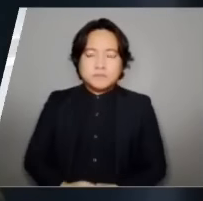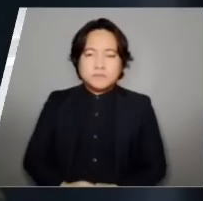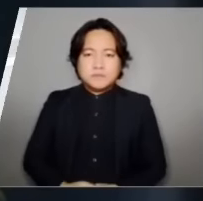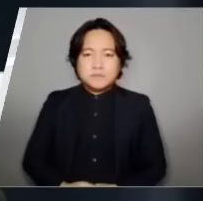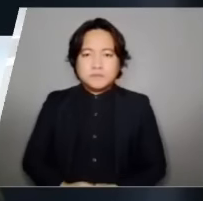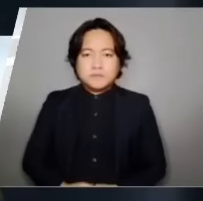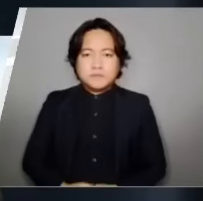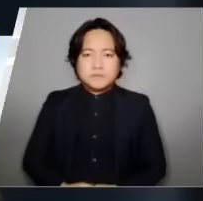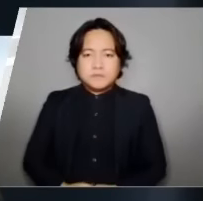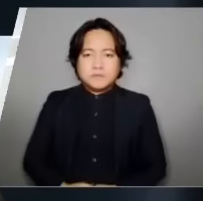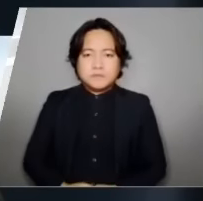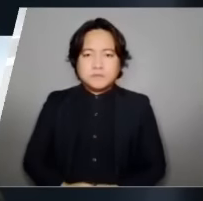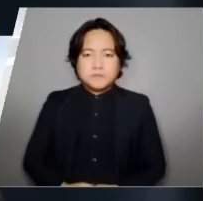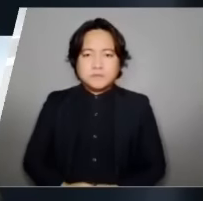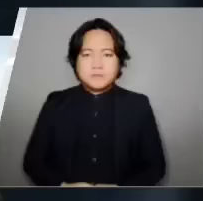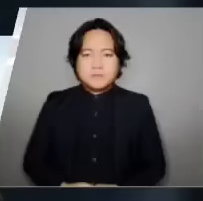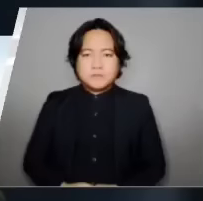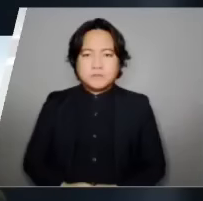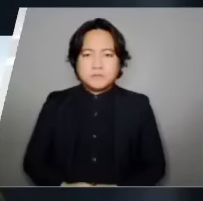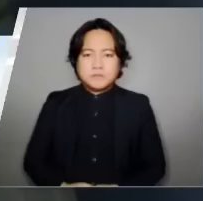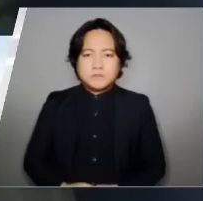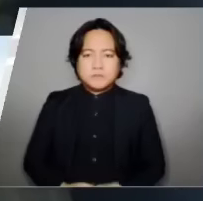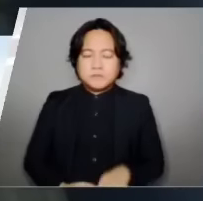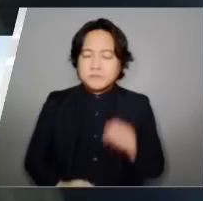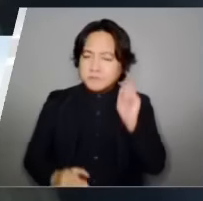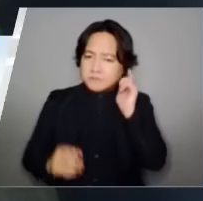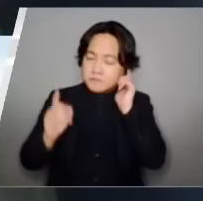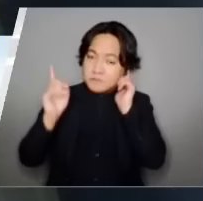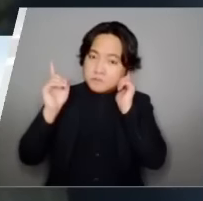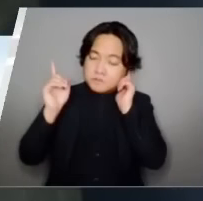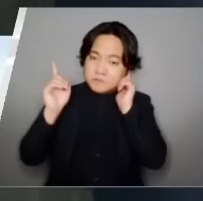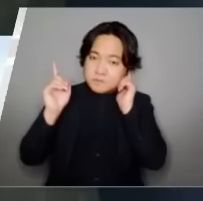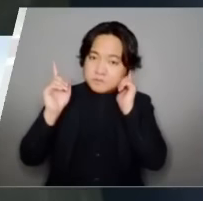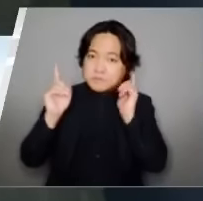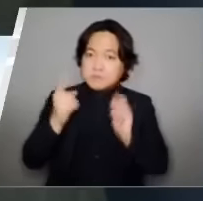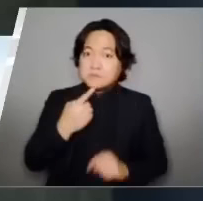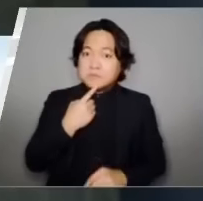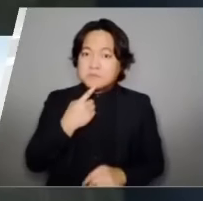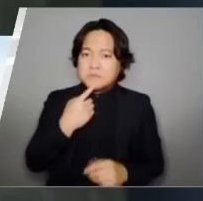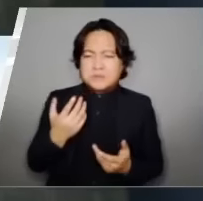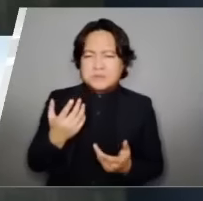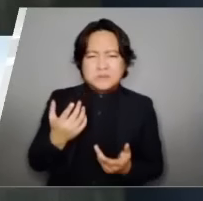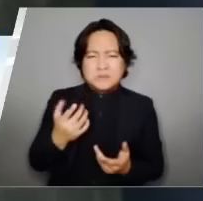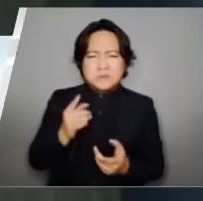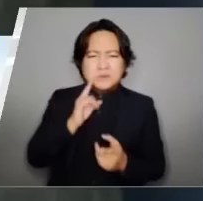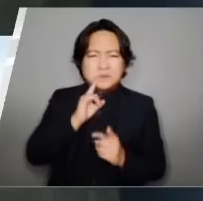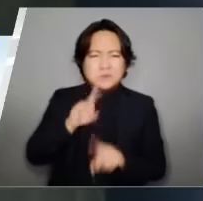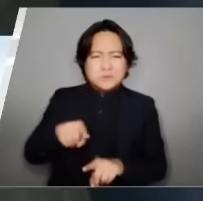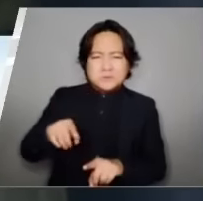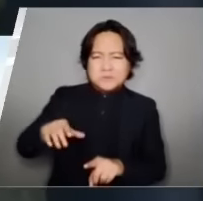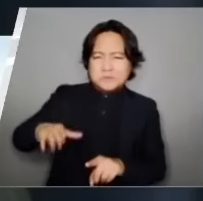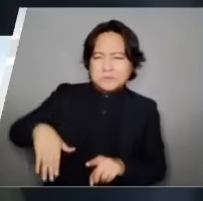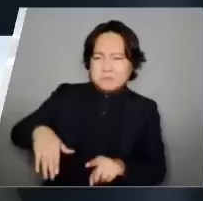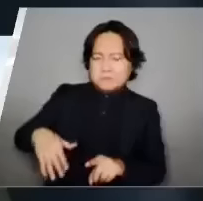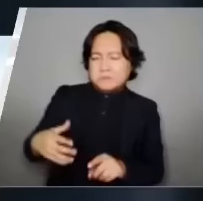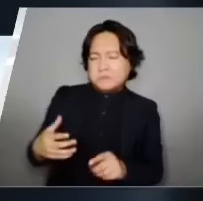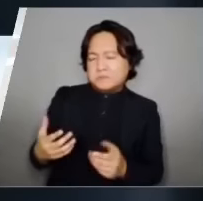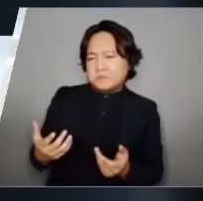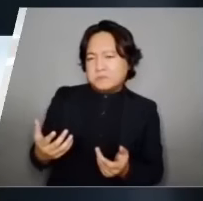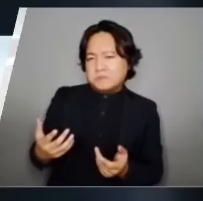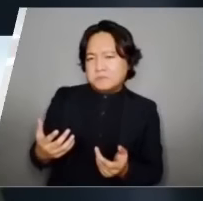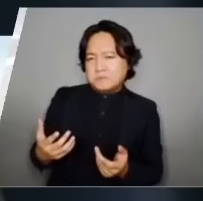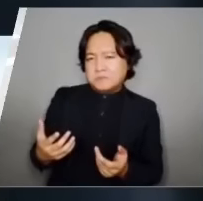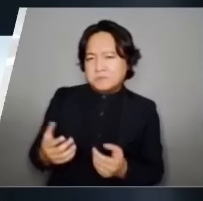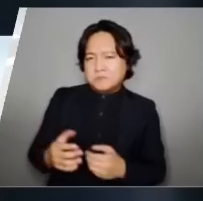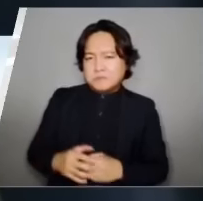You know, I'm not at liberty to share with you. Hindi ko pa masyadong nag-digest sila ata. Pero kung